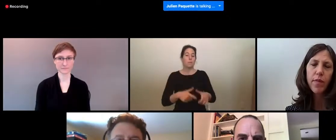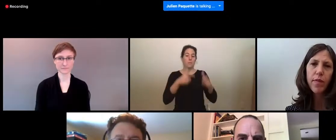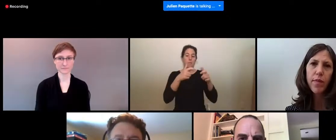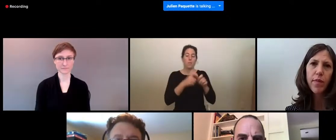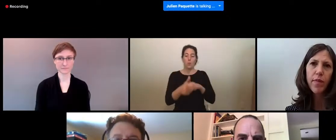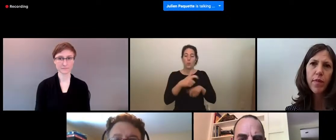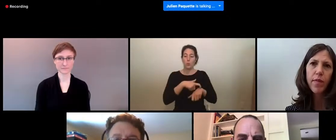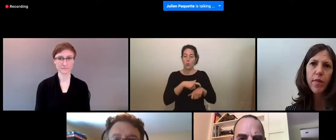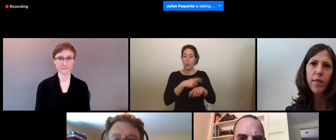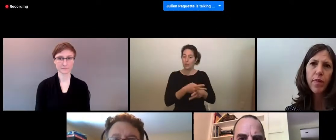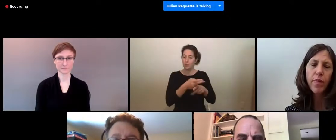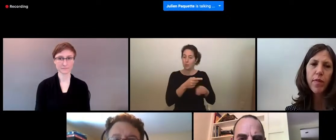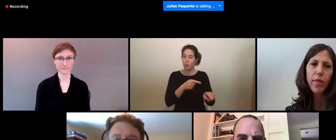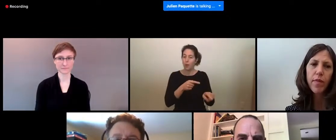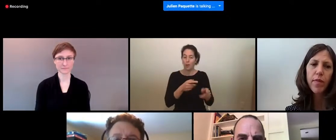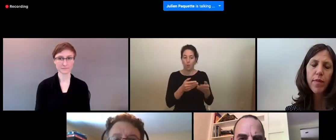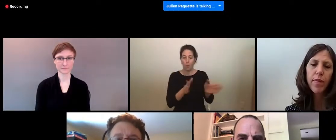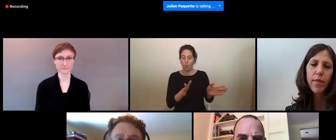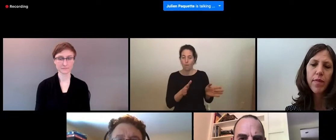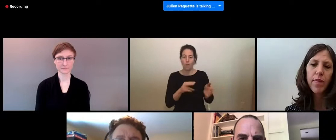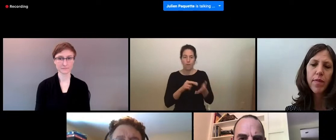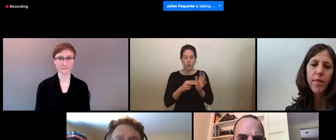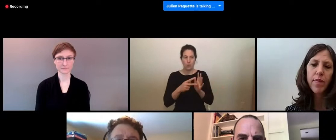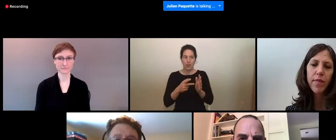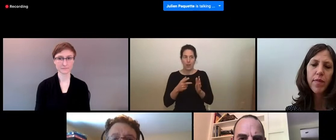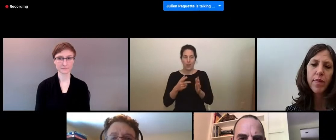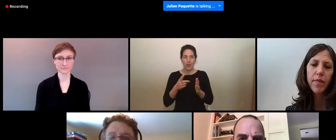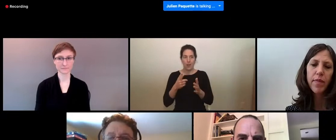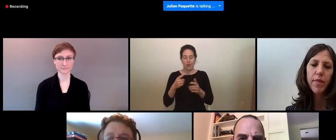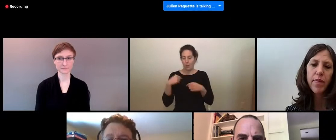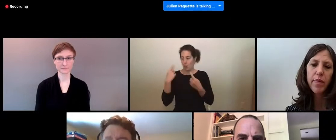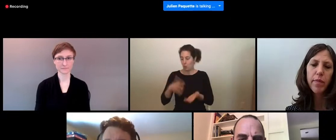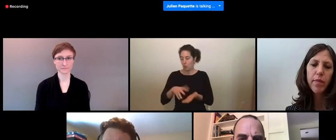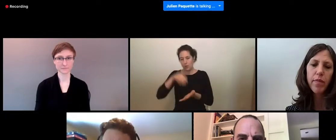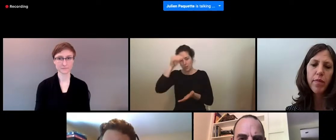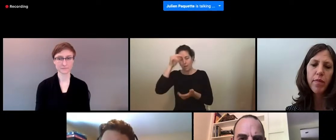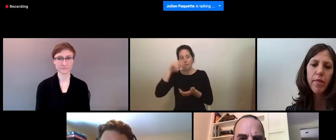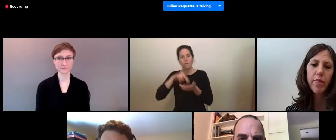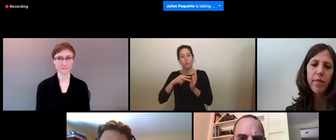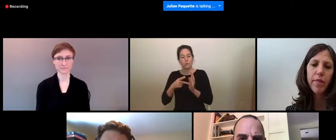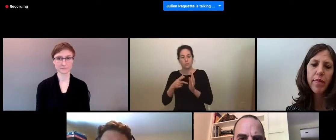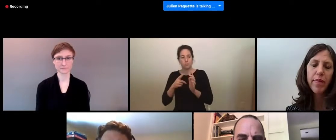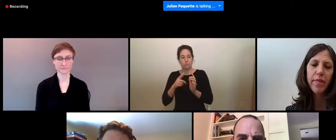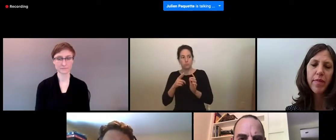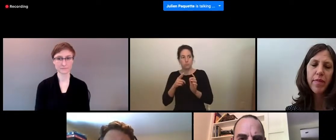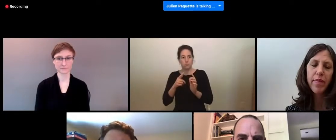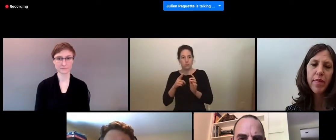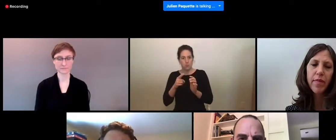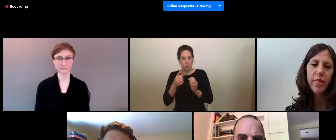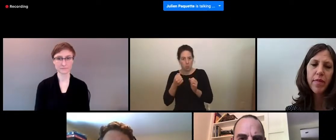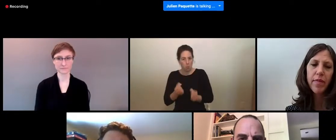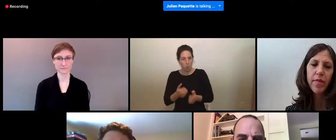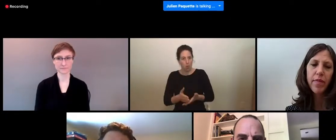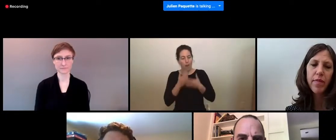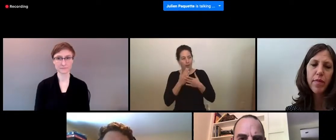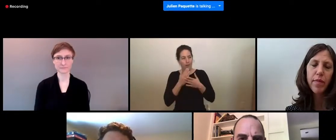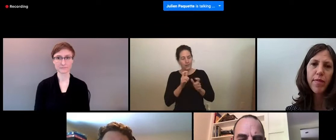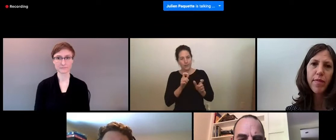durée à des visites? Jusqu'à quel point ça va nous aider à éviter un nombre d'éclosions comme on a